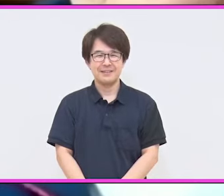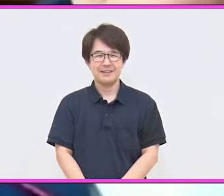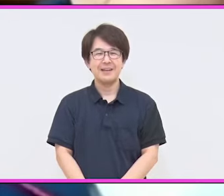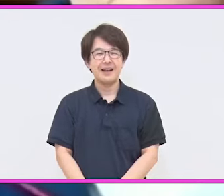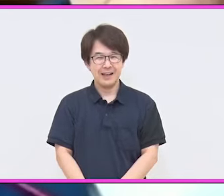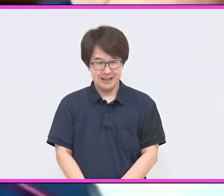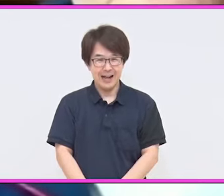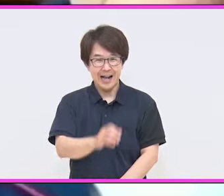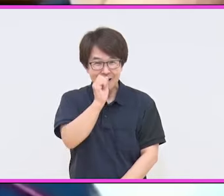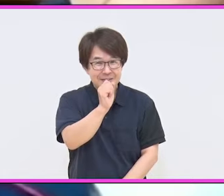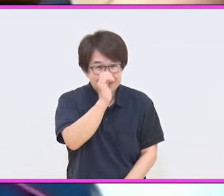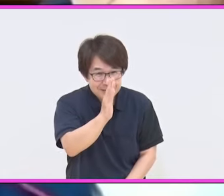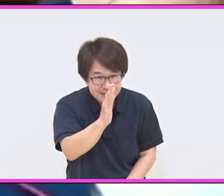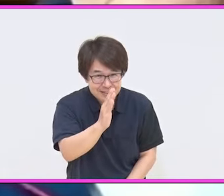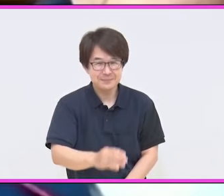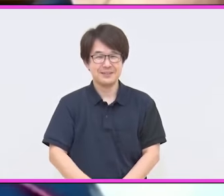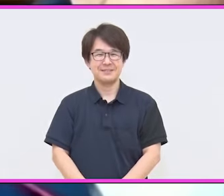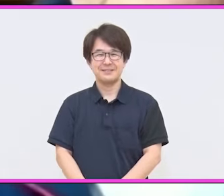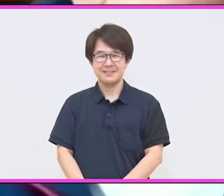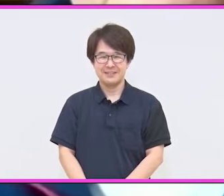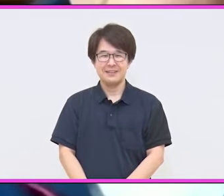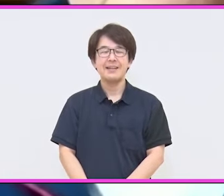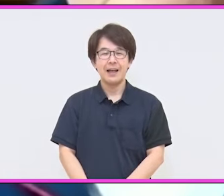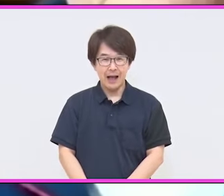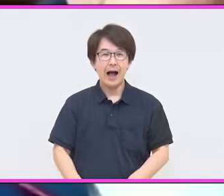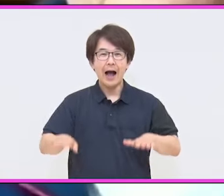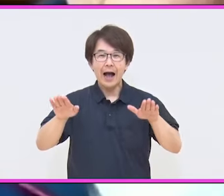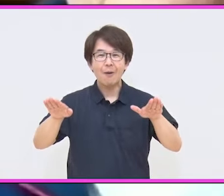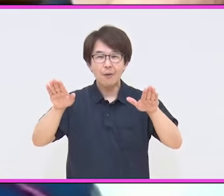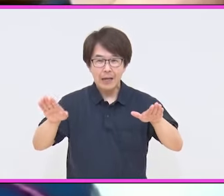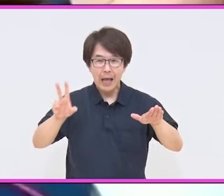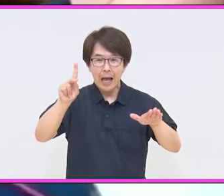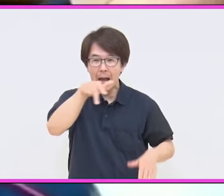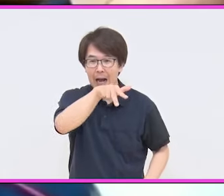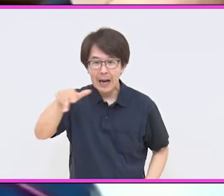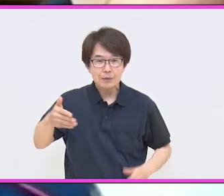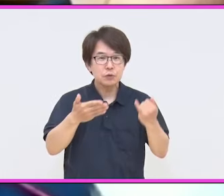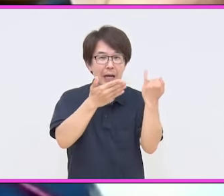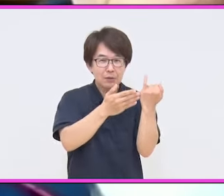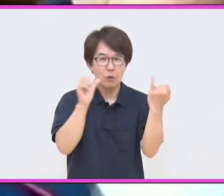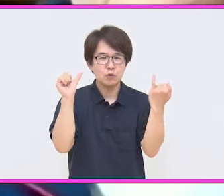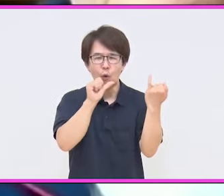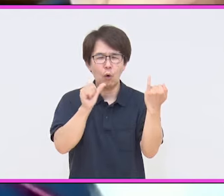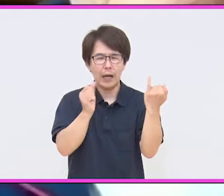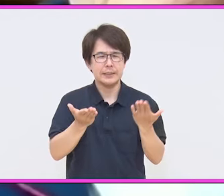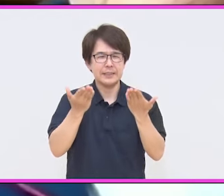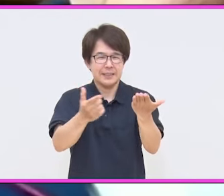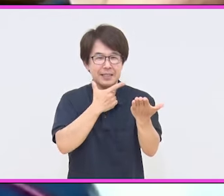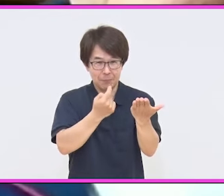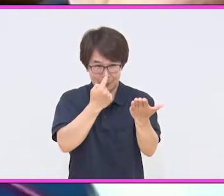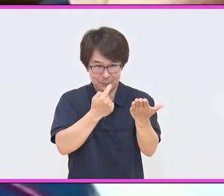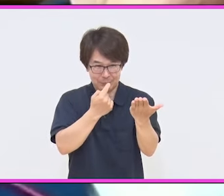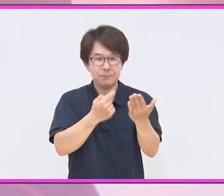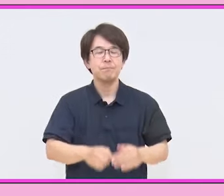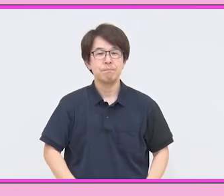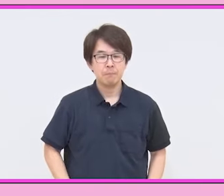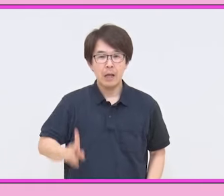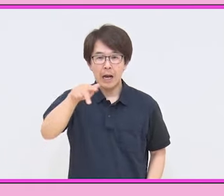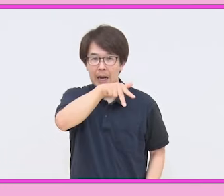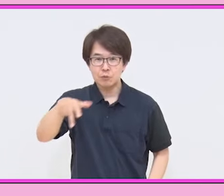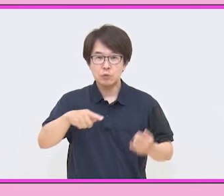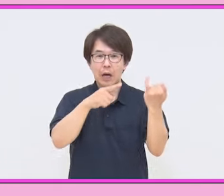よろしくお願いいたします。さあ、ここでカズさんの紹介をこちらからさせていただきます。カズさん